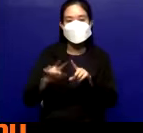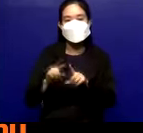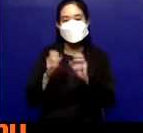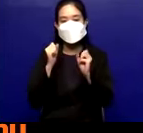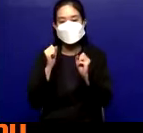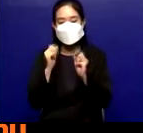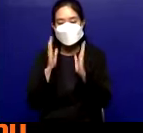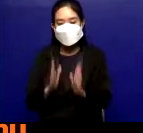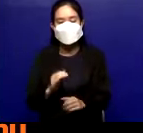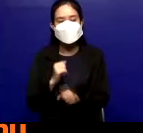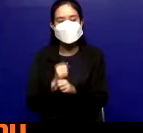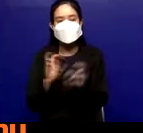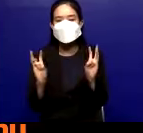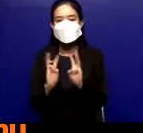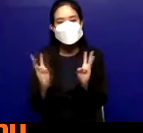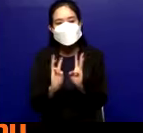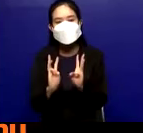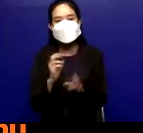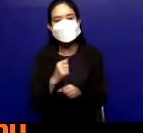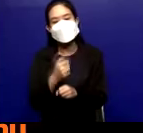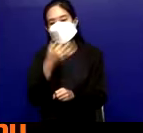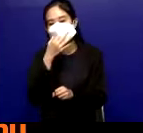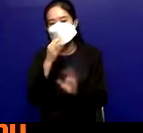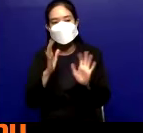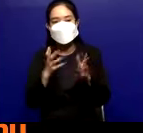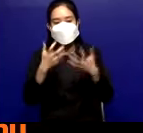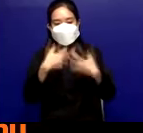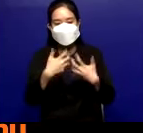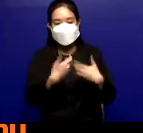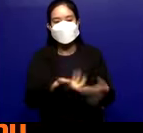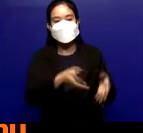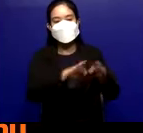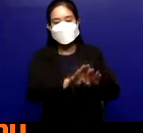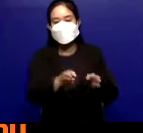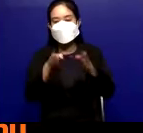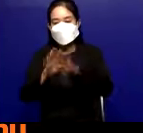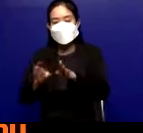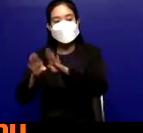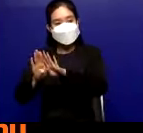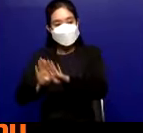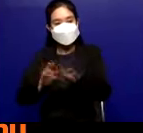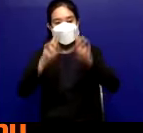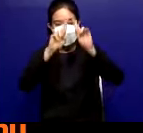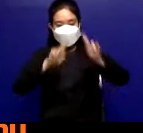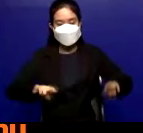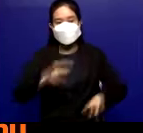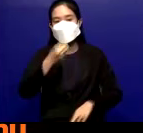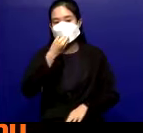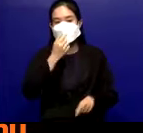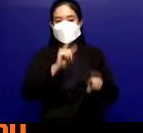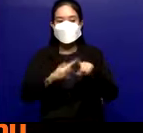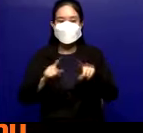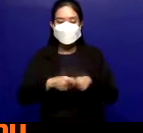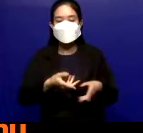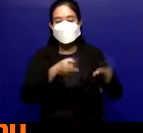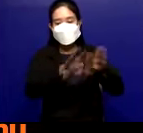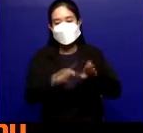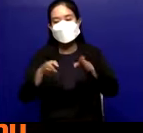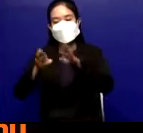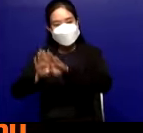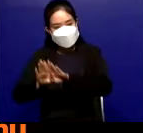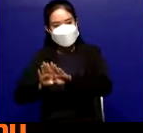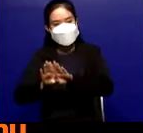าลโรงงานปิดไปแล้วไม่รู้กี่แห่งร้านค้าร้านอาหารก็ต้องปิดตัวลงเป็นหมื่นเป็นแสนร